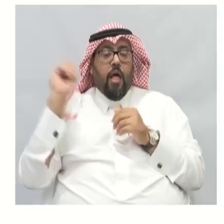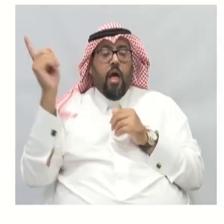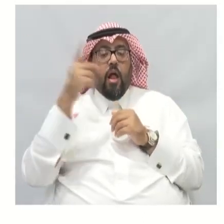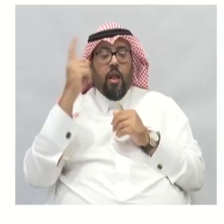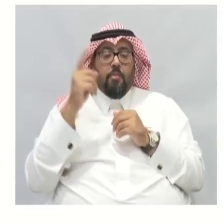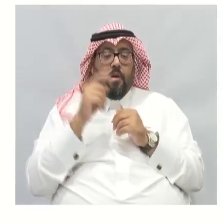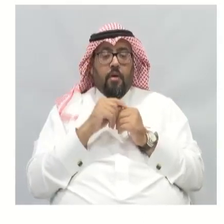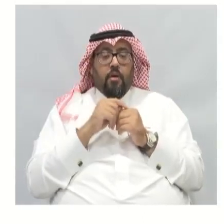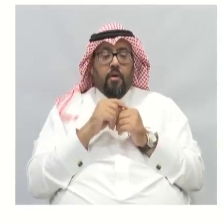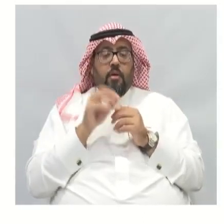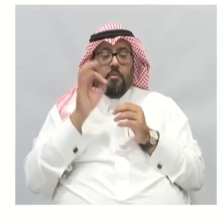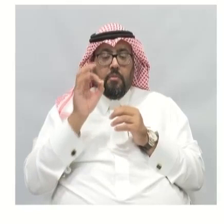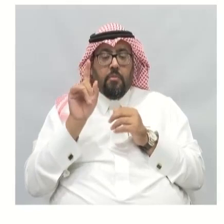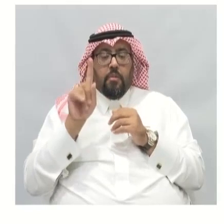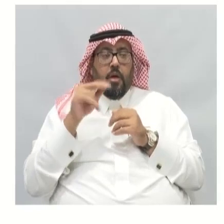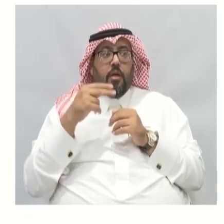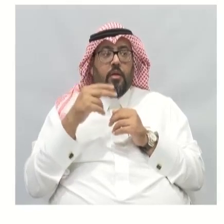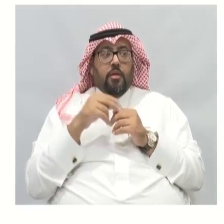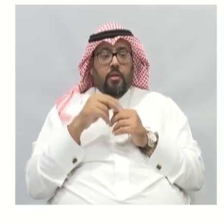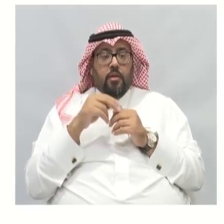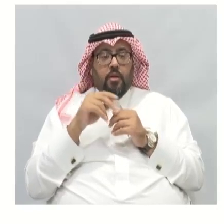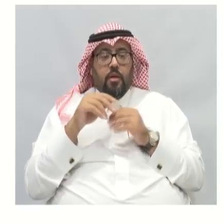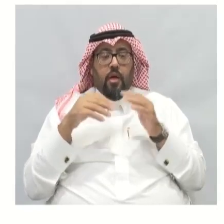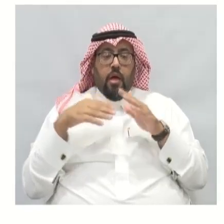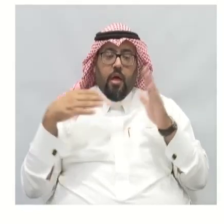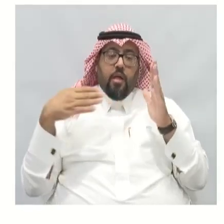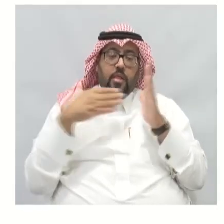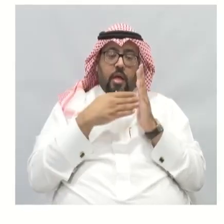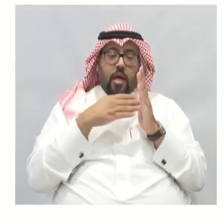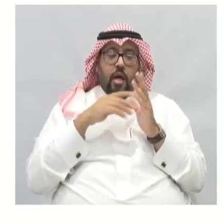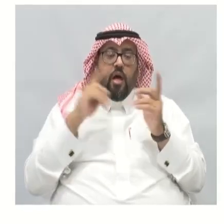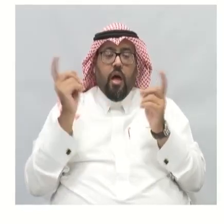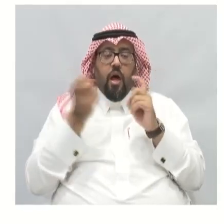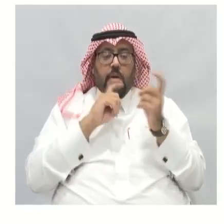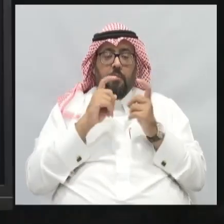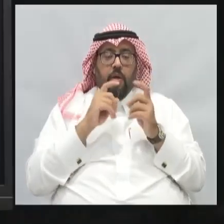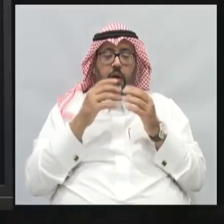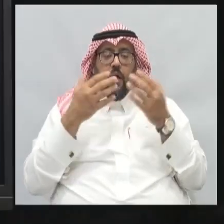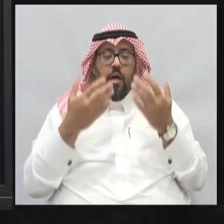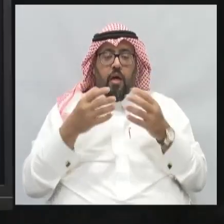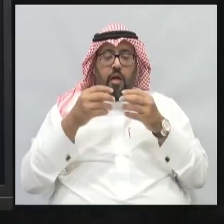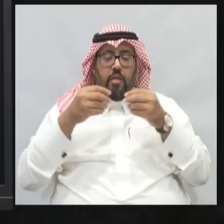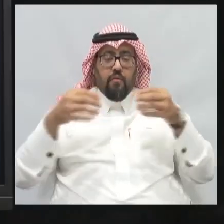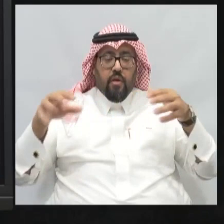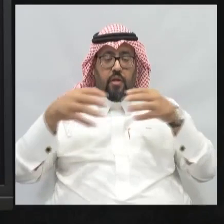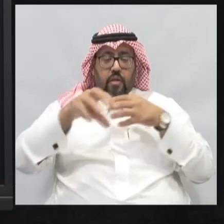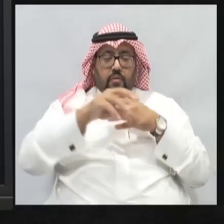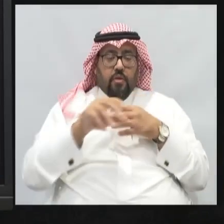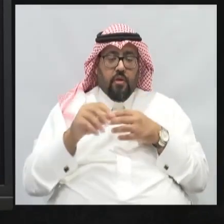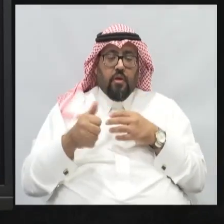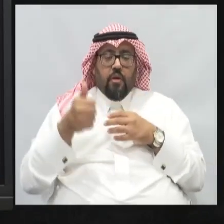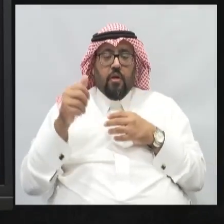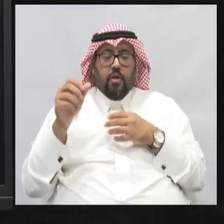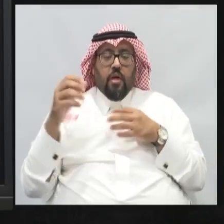العالم بالتحديد متى بعد بعد انتهاء الحرب البارده وتفكك الاتحاد